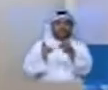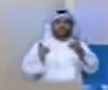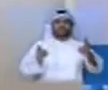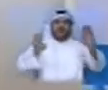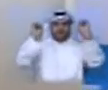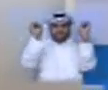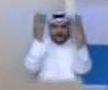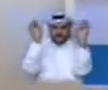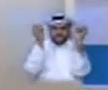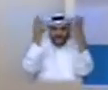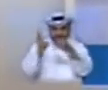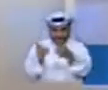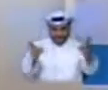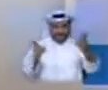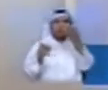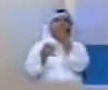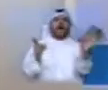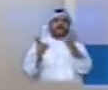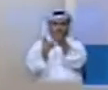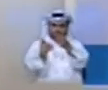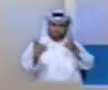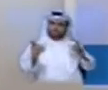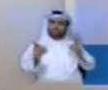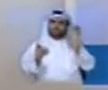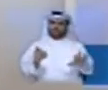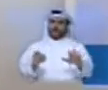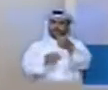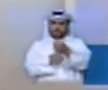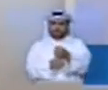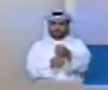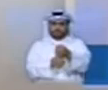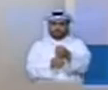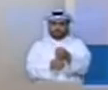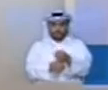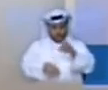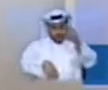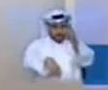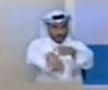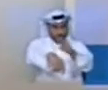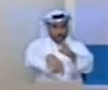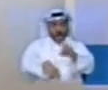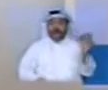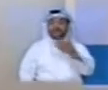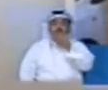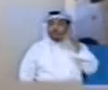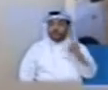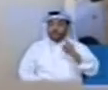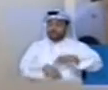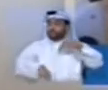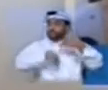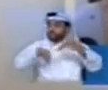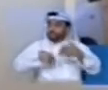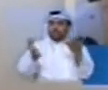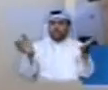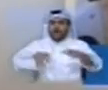كافة المواقع وفك الاختناقات المرورية، وخاصة أخو مطر وقت رمضان تشهد الحركة المرورية على اختلاف